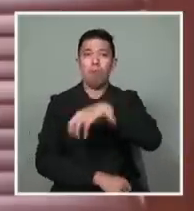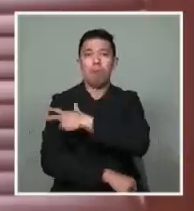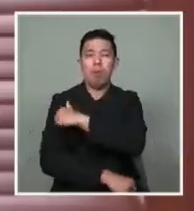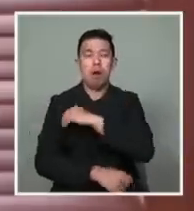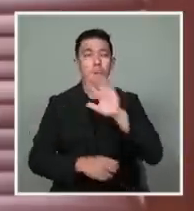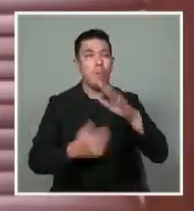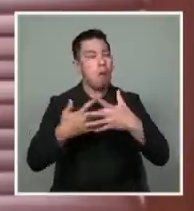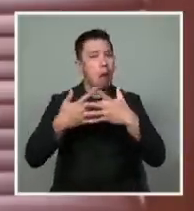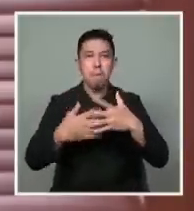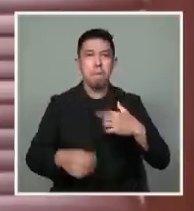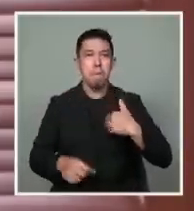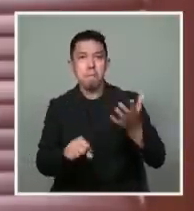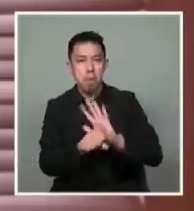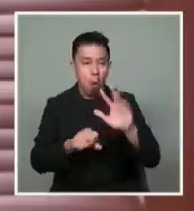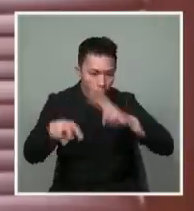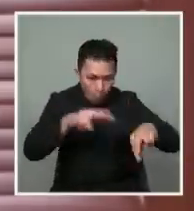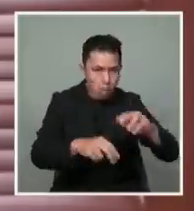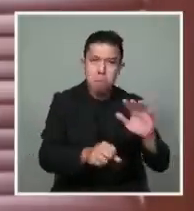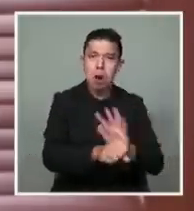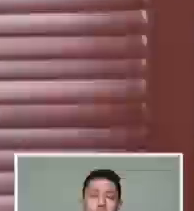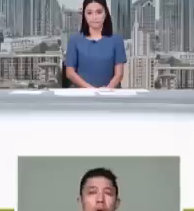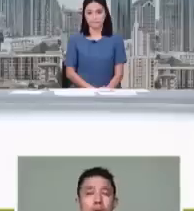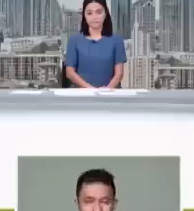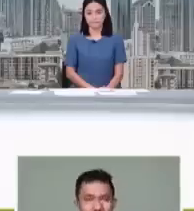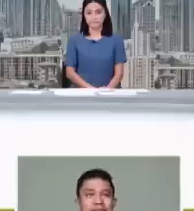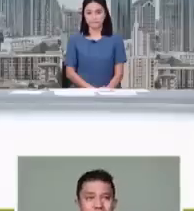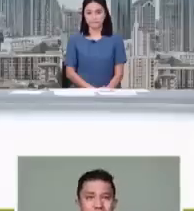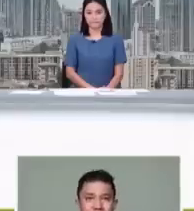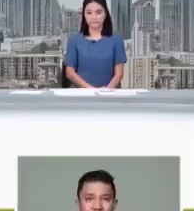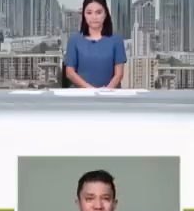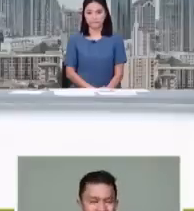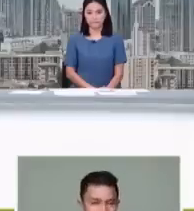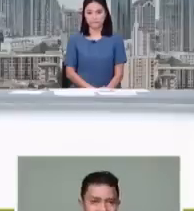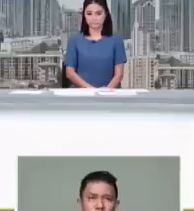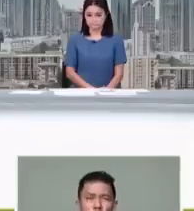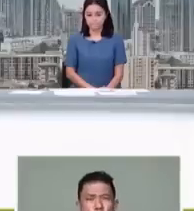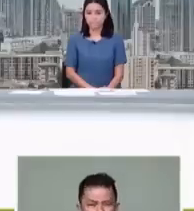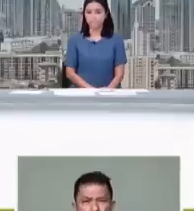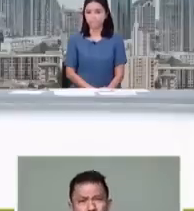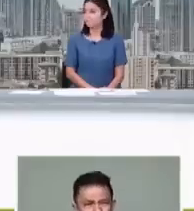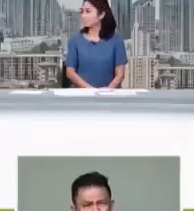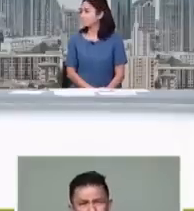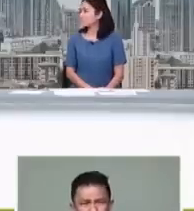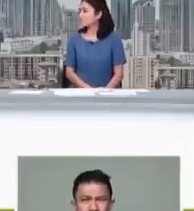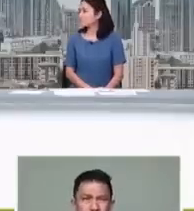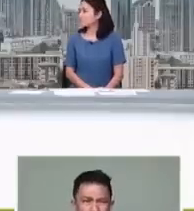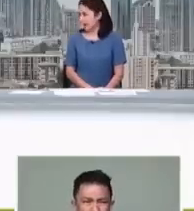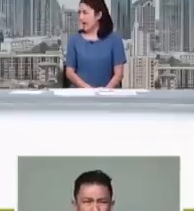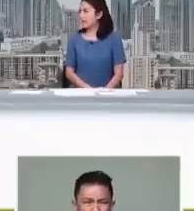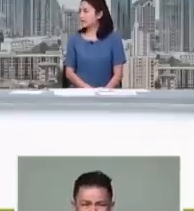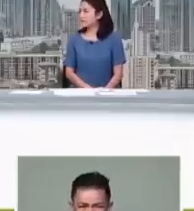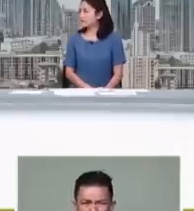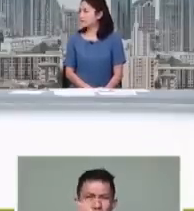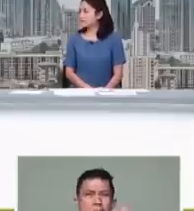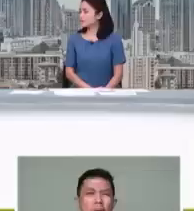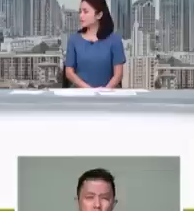สหรัฐมันรับไม่ไหวแล้วค่ะคุณพลอยคุณมีคะ เราก็ลุ้นตามไปเลยนะครับอยากให้คนให้ความร่วมมือตัวเลขจะได้ไม่เพิ่มสูงจนน่ากลัวแล้วก็อยาก